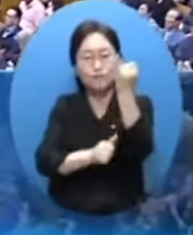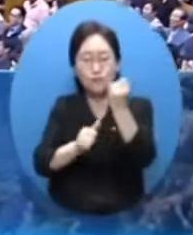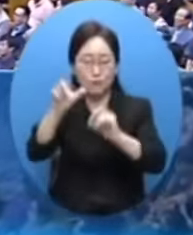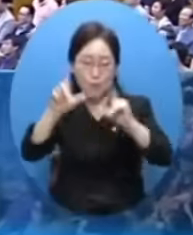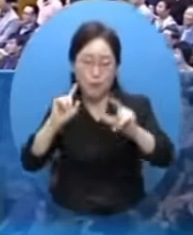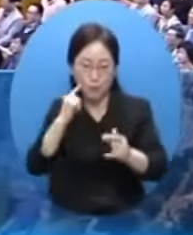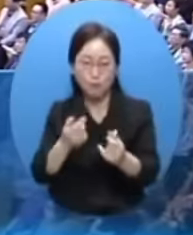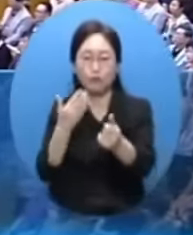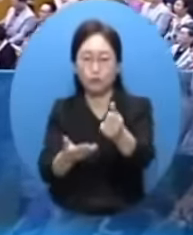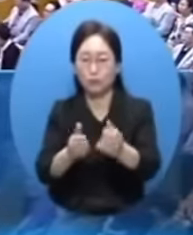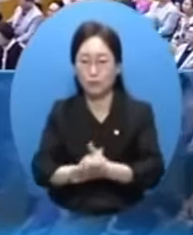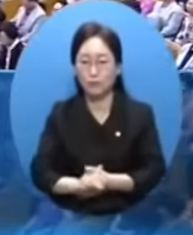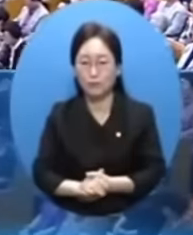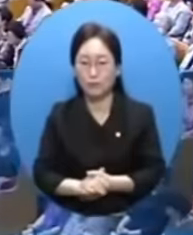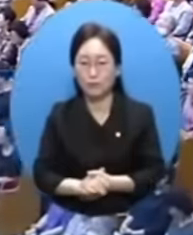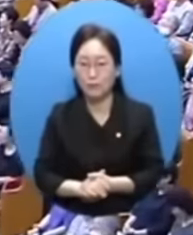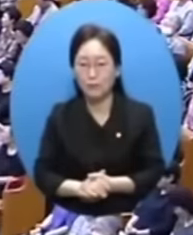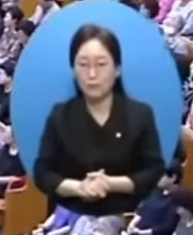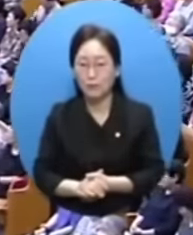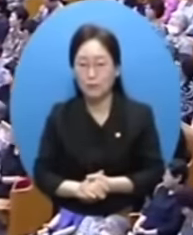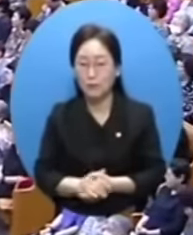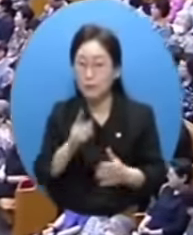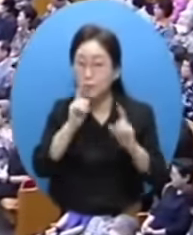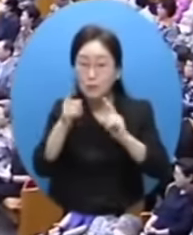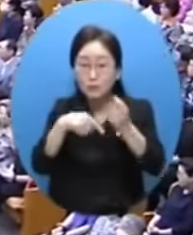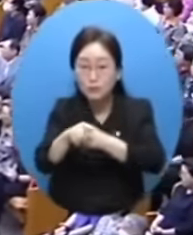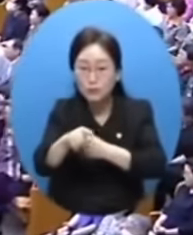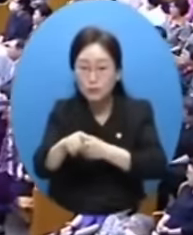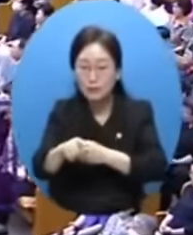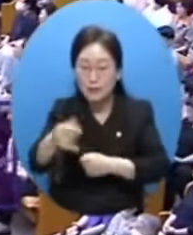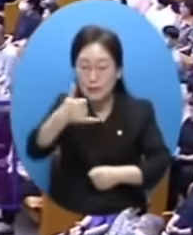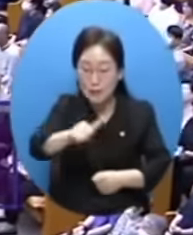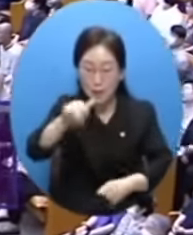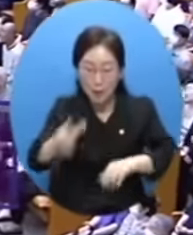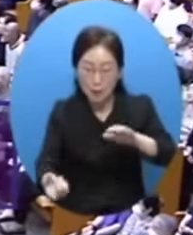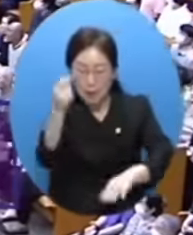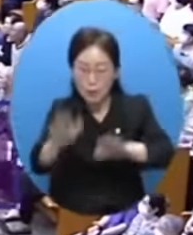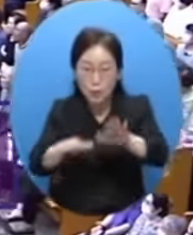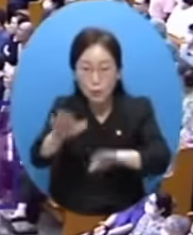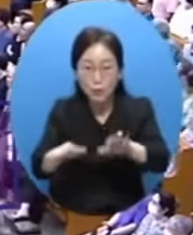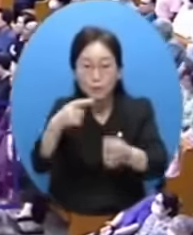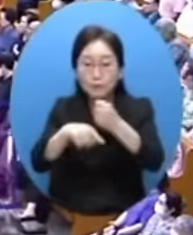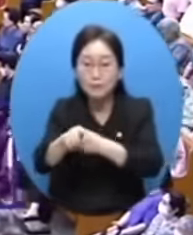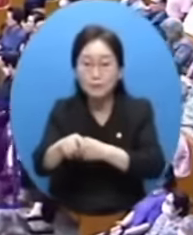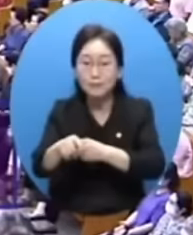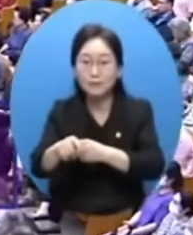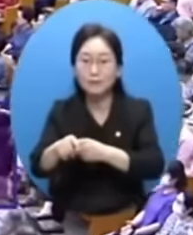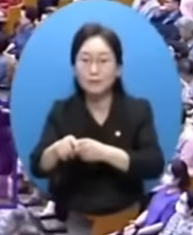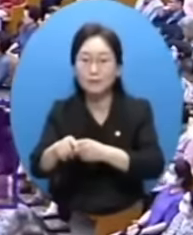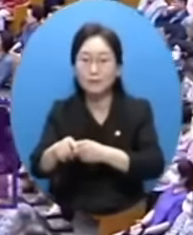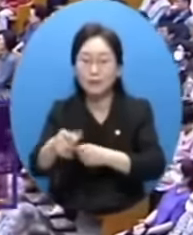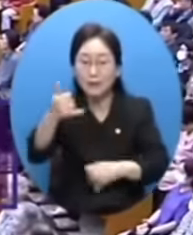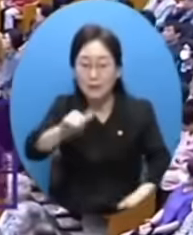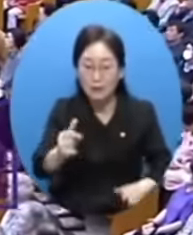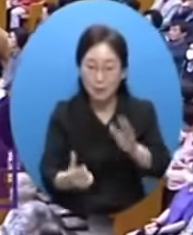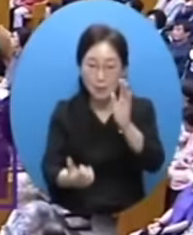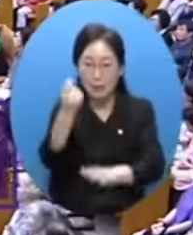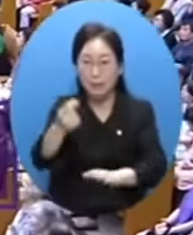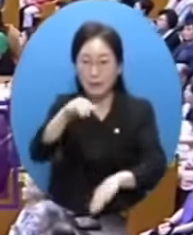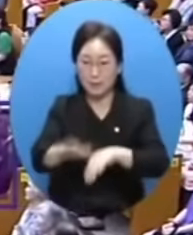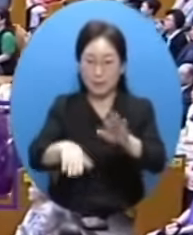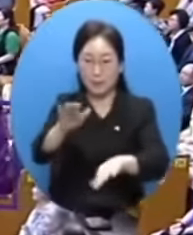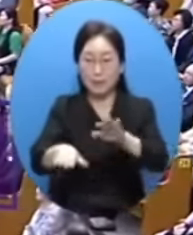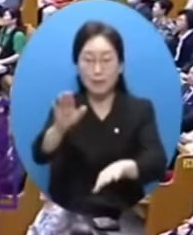것이라. 이 말씀을 보니까 자녀들이 빨리 걸으며 라고 하는 표현이 있습니다. 자녀들이 빠른